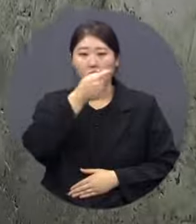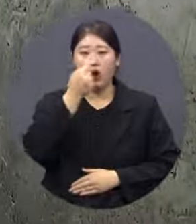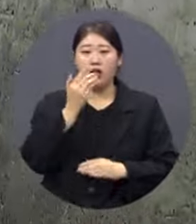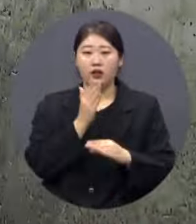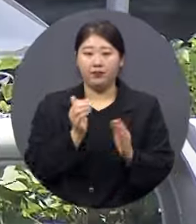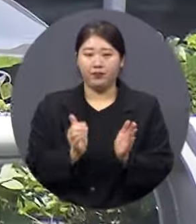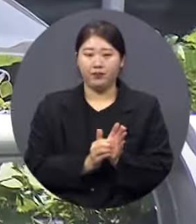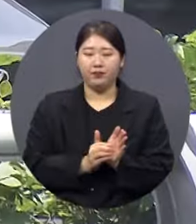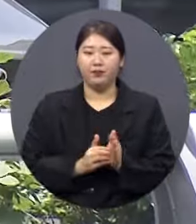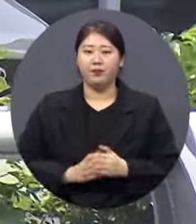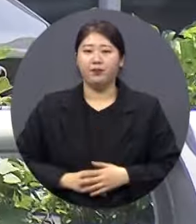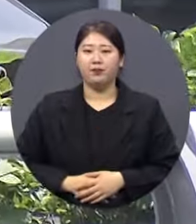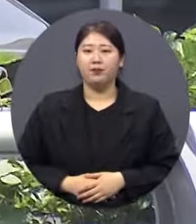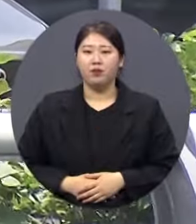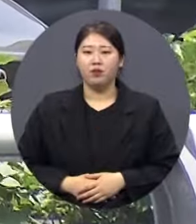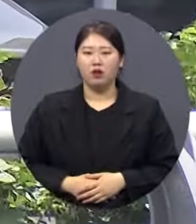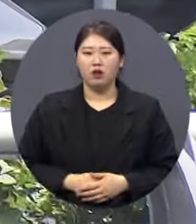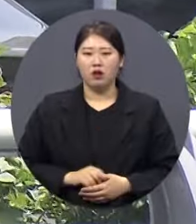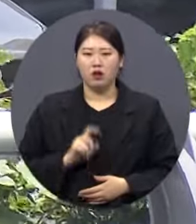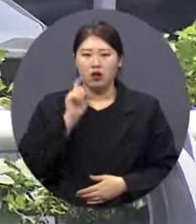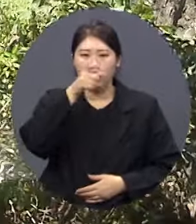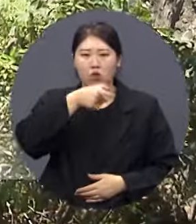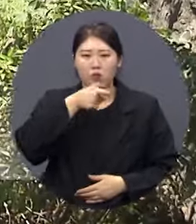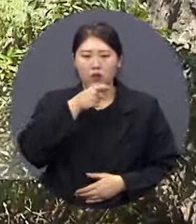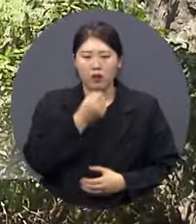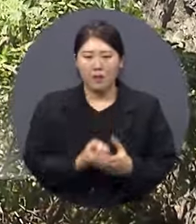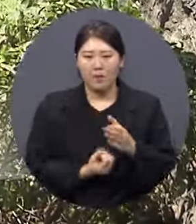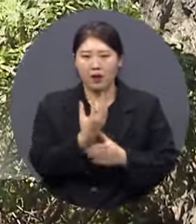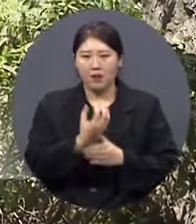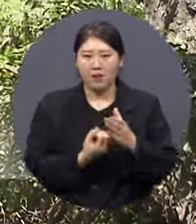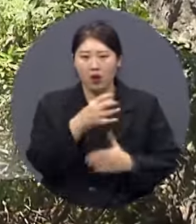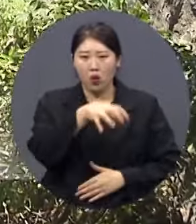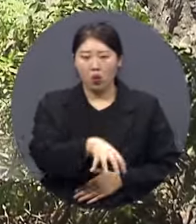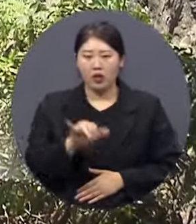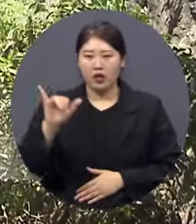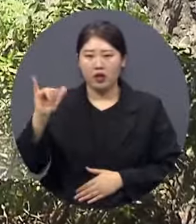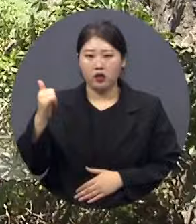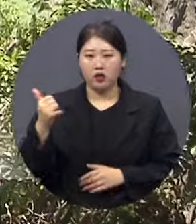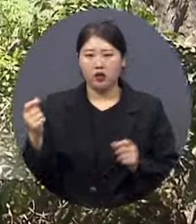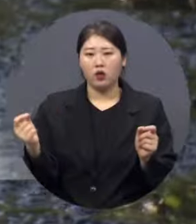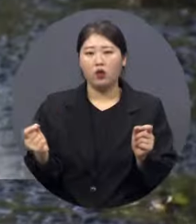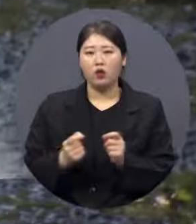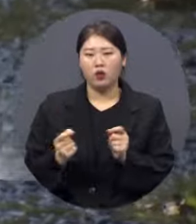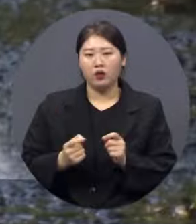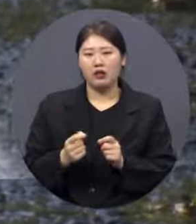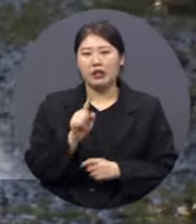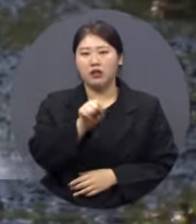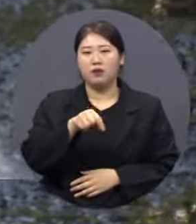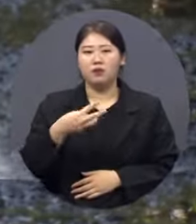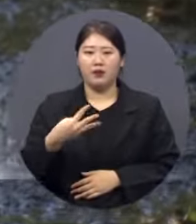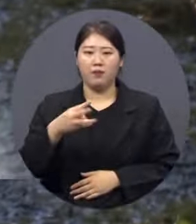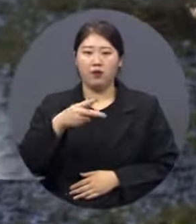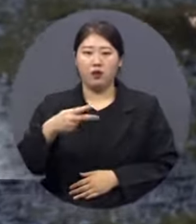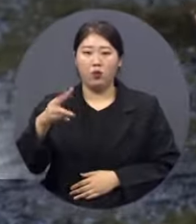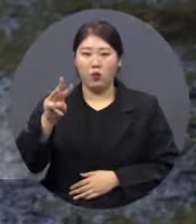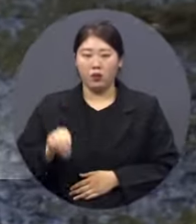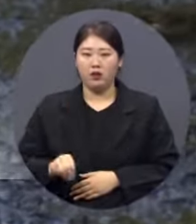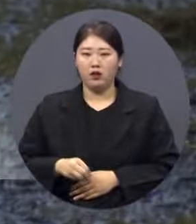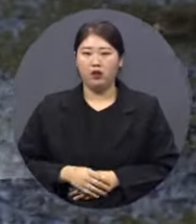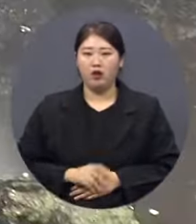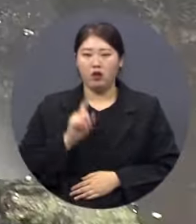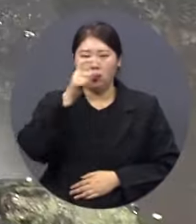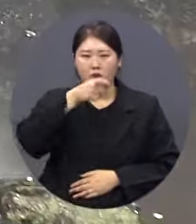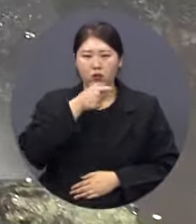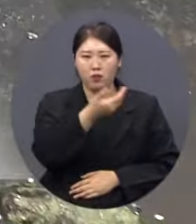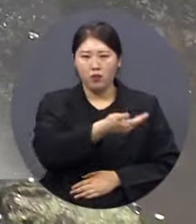확인됐습니다. 오수가 흘러넘친 곳에서 2호의 수욕장과의 거리는 불과 1.3km. 오수가